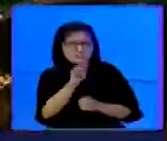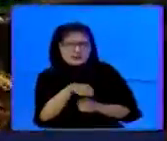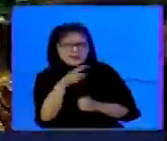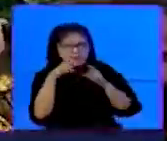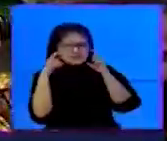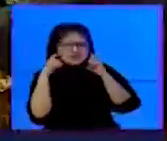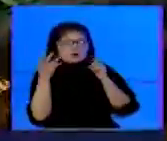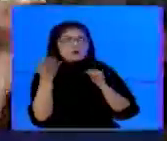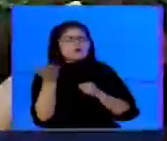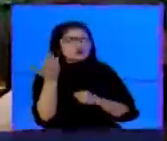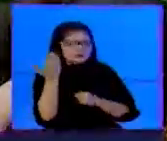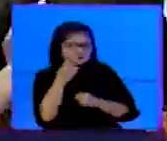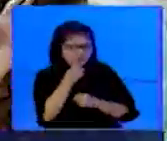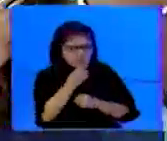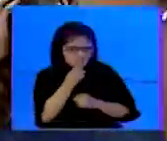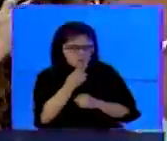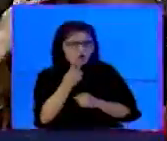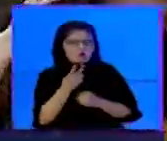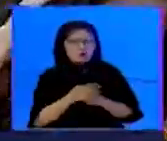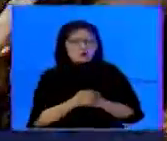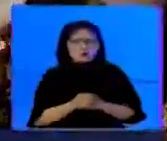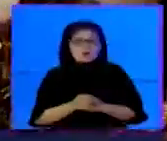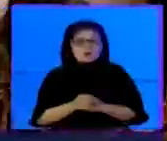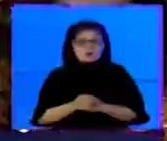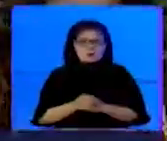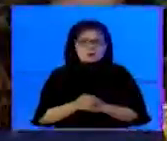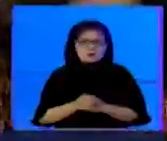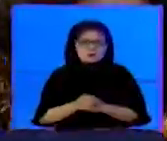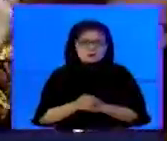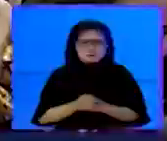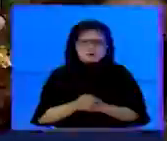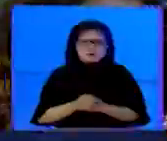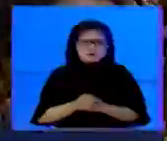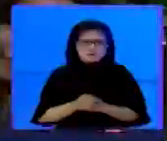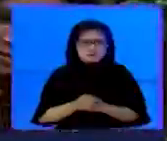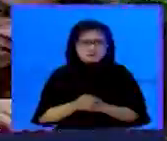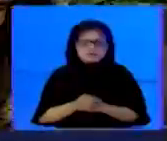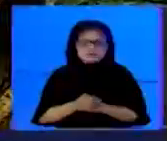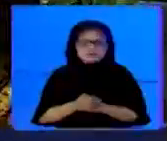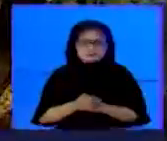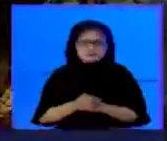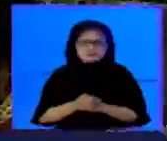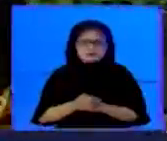sih, saya. Rokok. Iya. Ini saya ada masker, pakai iya. Dulu. Boleh saya tanya-tanya sebentar, tapi pakai masker